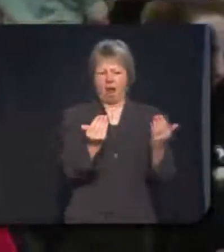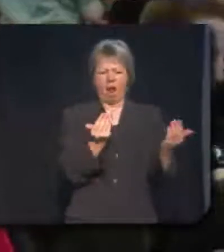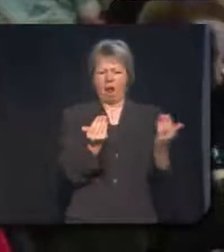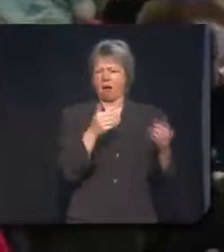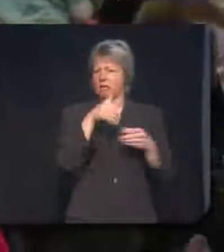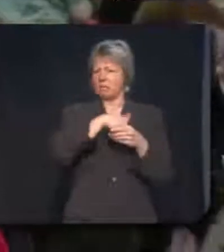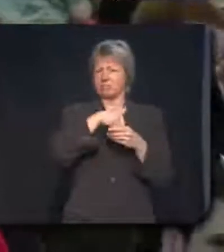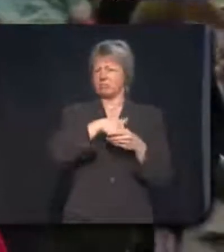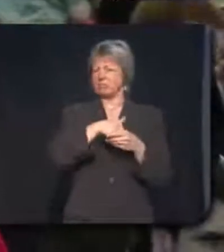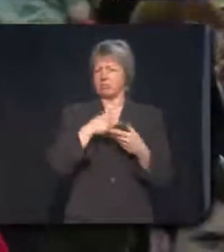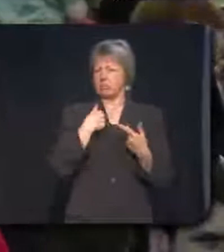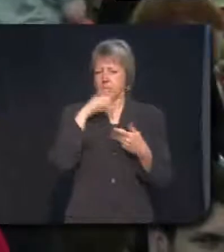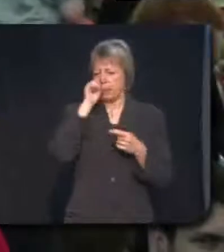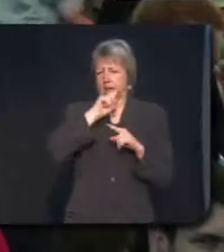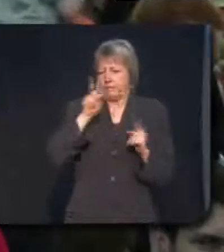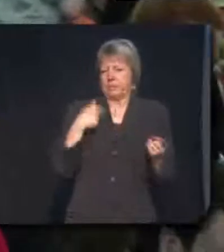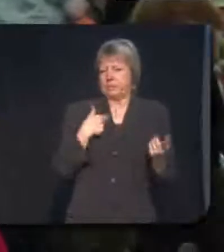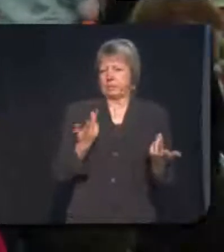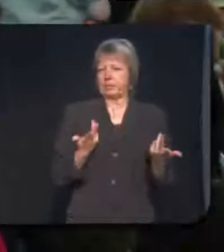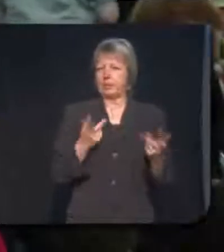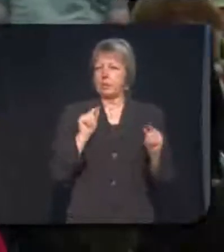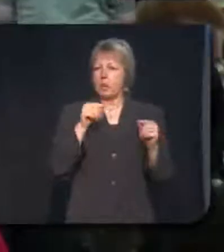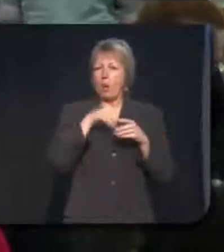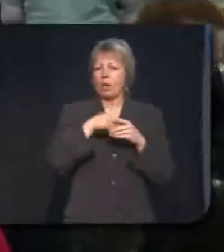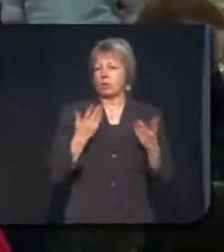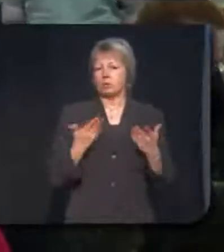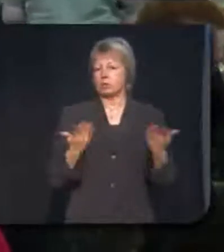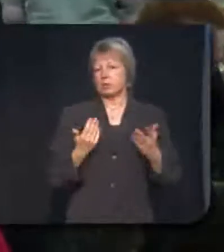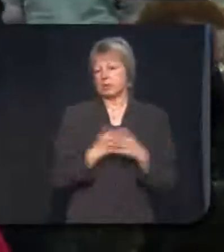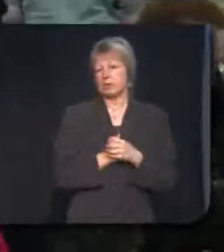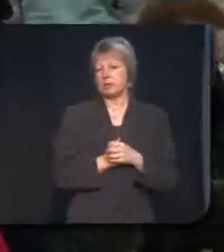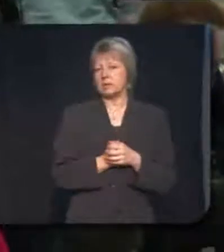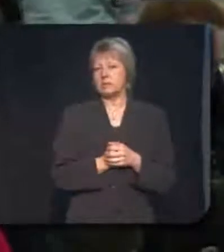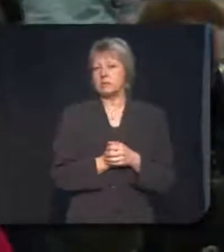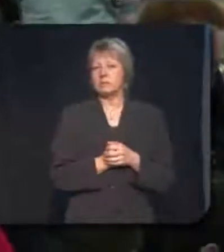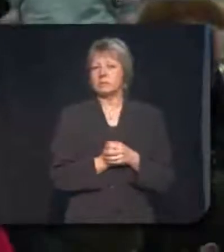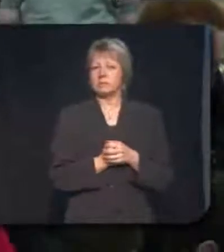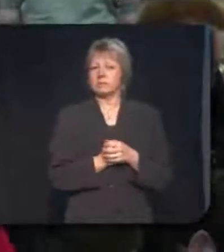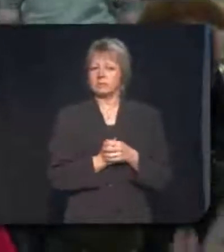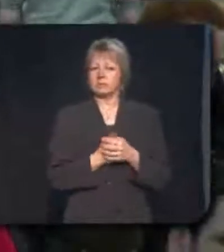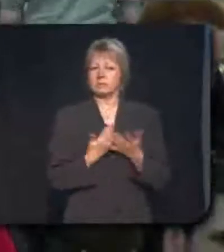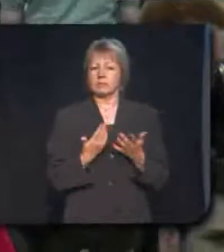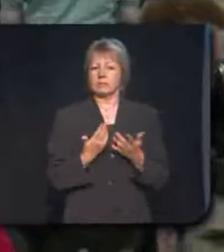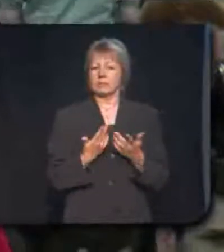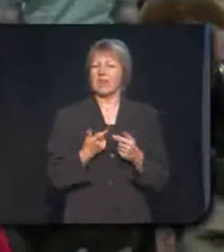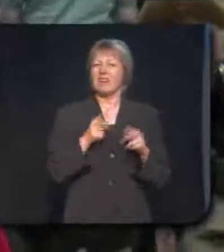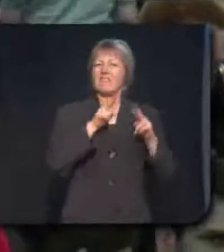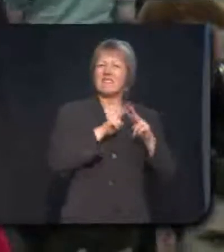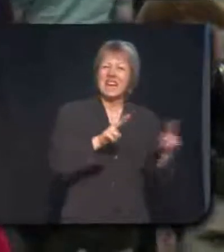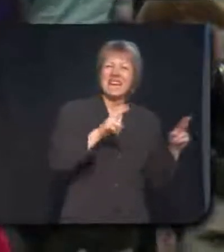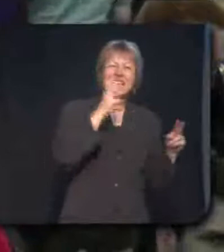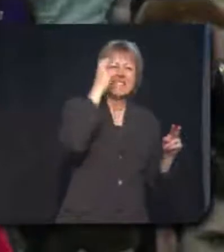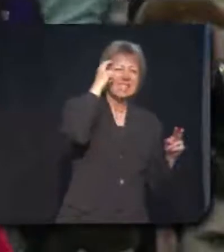bedeuten ich habe eine Friedenspolitik eine friedenslogik statt sicherheitslogik